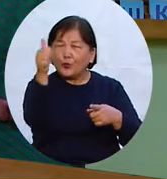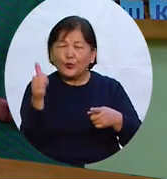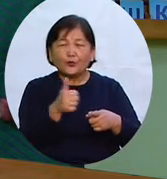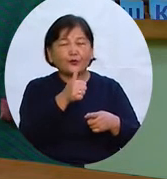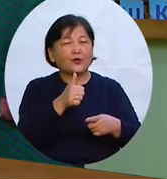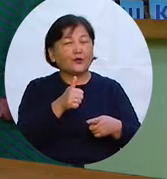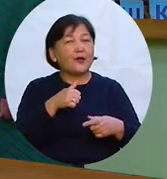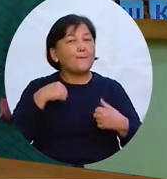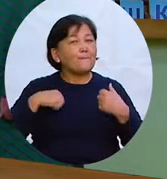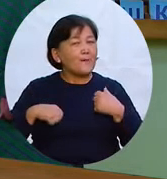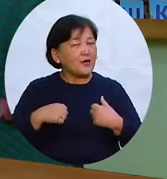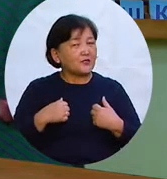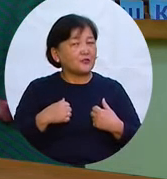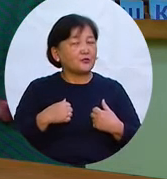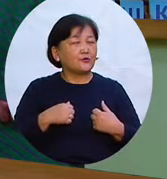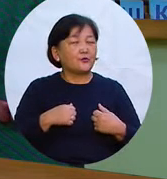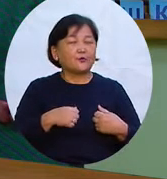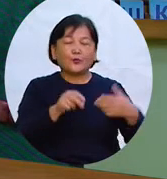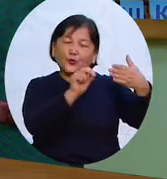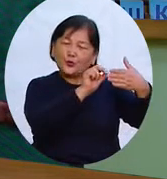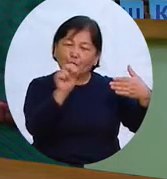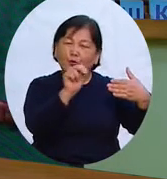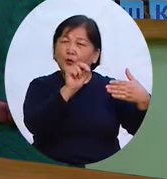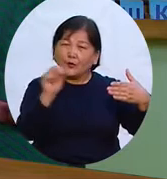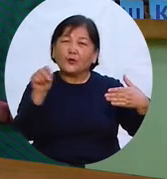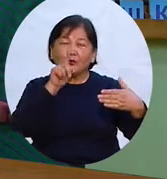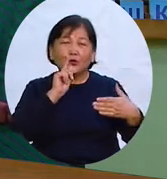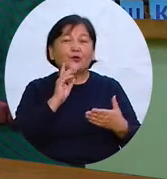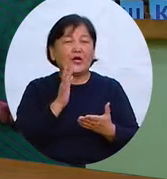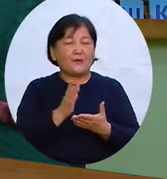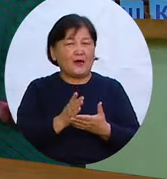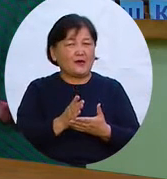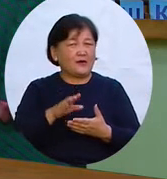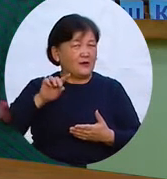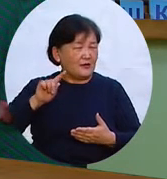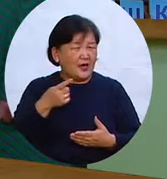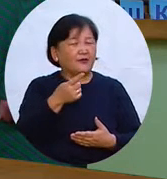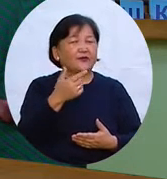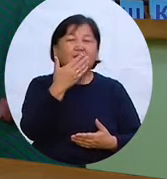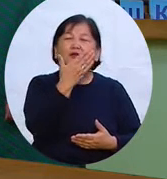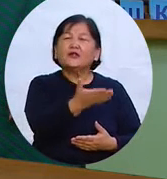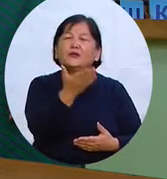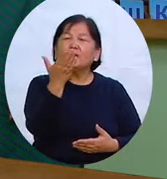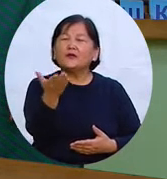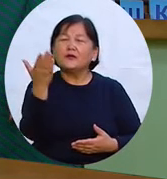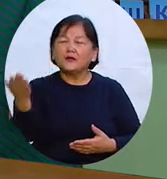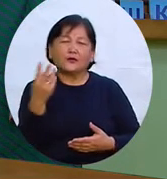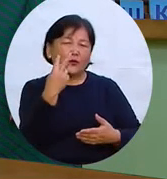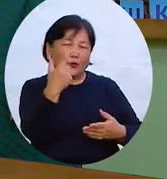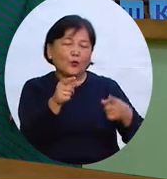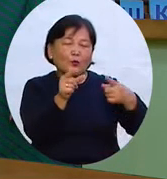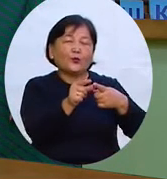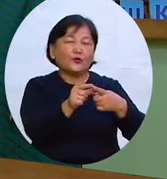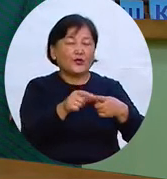үг болгон дээр багш нь доогуурн зурмаар байна. Үг болгон дээр ямар нэгэн мэдрэмж сэтгэл төрж байгаа. Багшийнхын